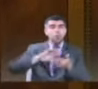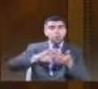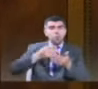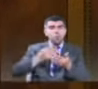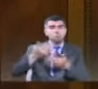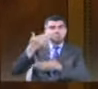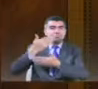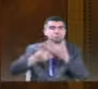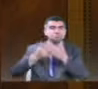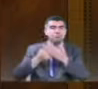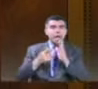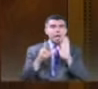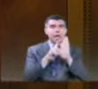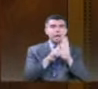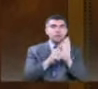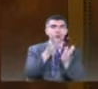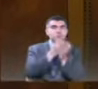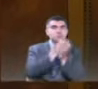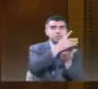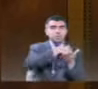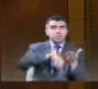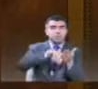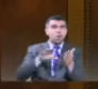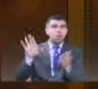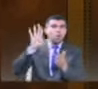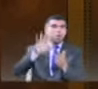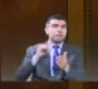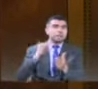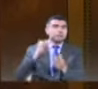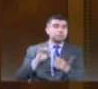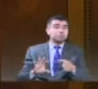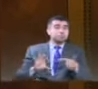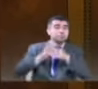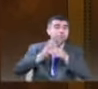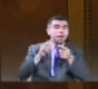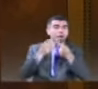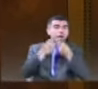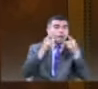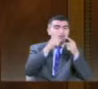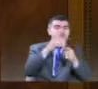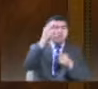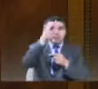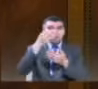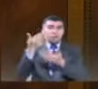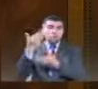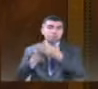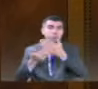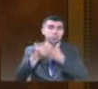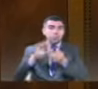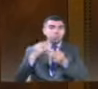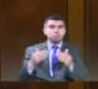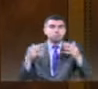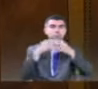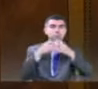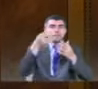الديمقراطية مع مجلس أوروبا وانخراطه في عدة شراكات اقتصادية وسياسية مع أكثر من دولة وتجمع